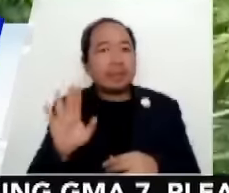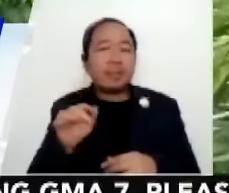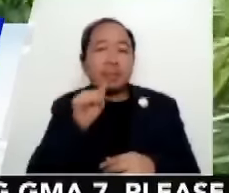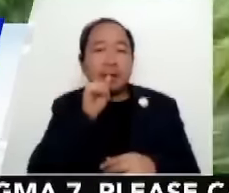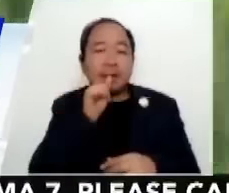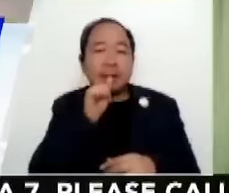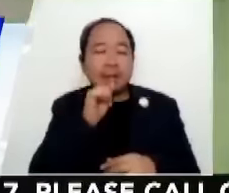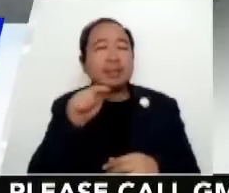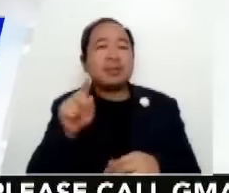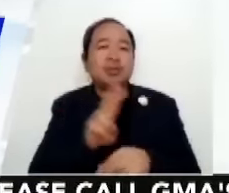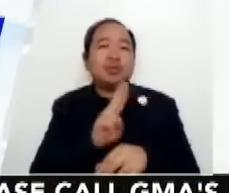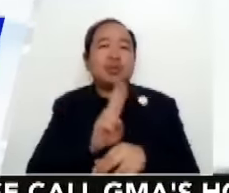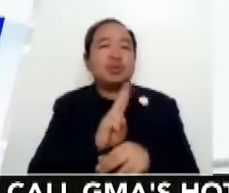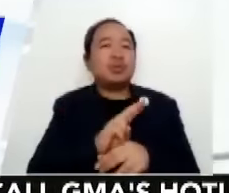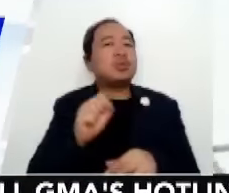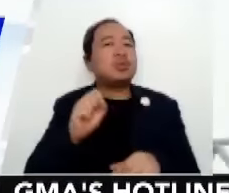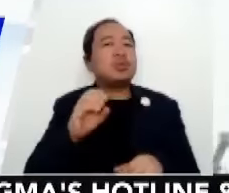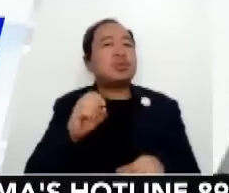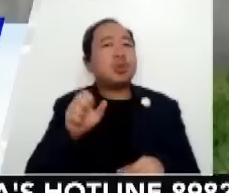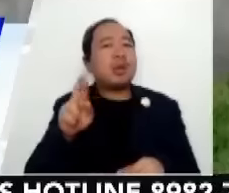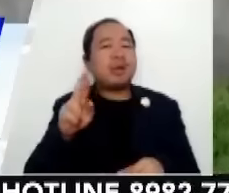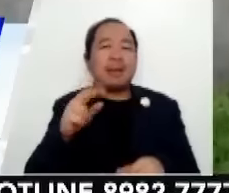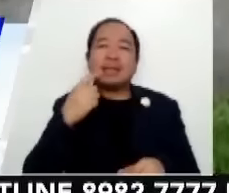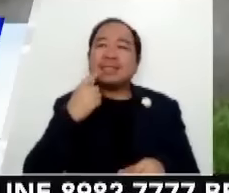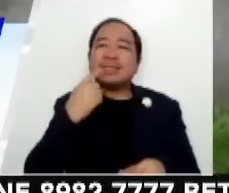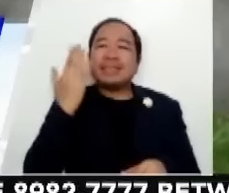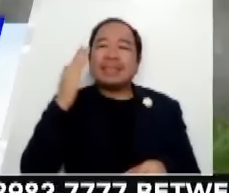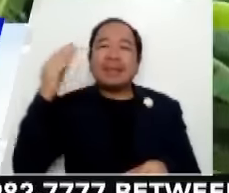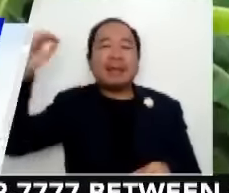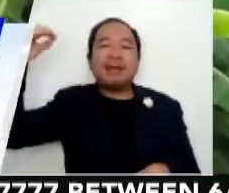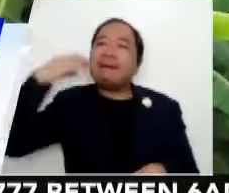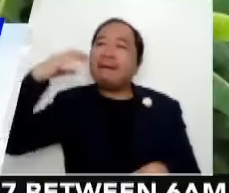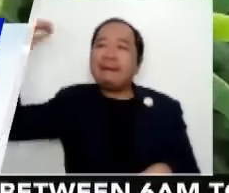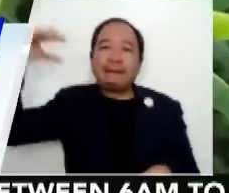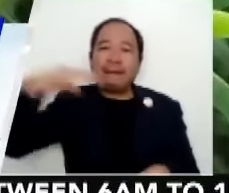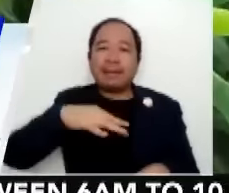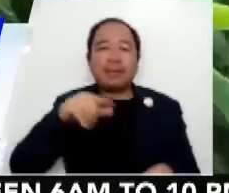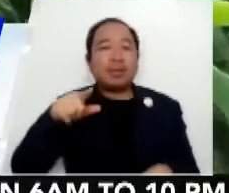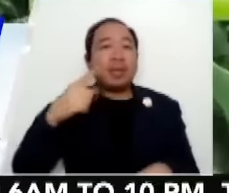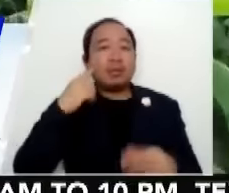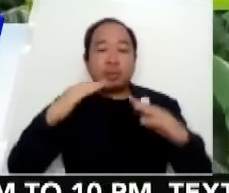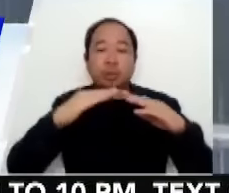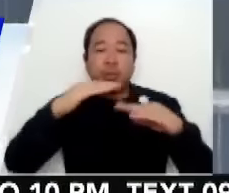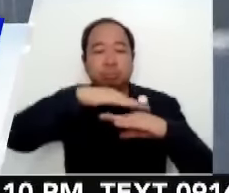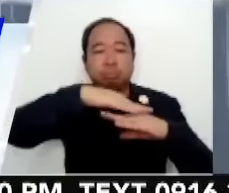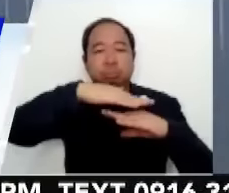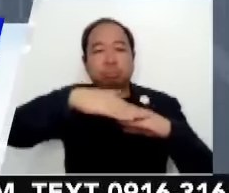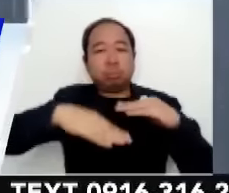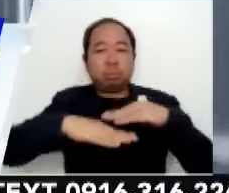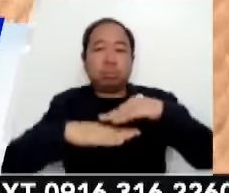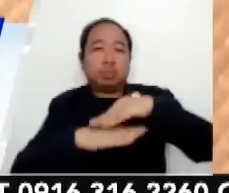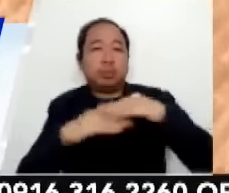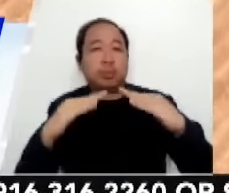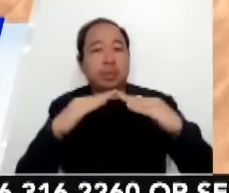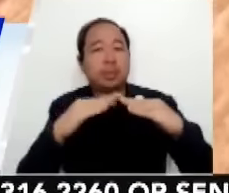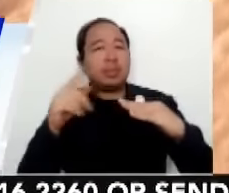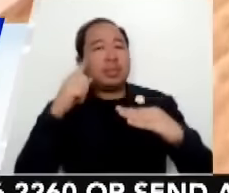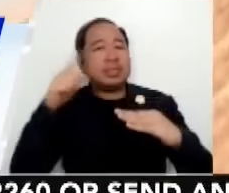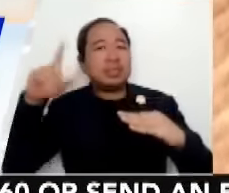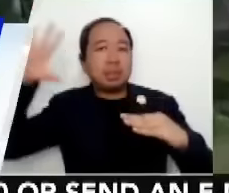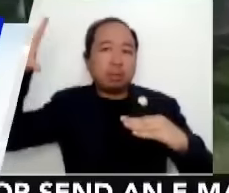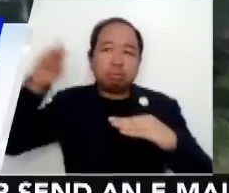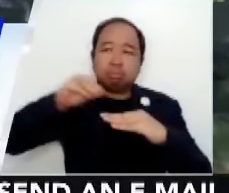energy. Sa bubong ng kanyang bahay, nakakabit ang mga solar panels na ito na kumukolekta ng